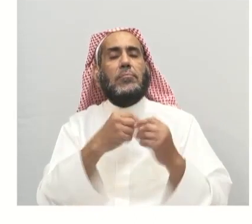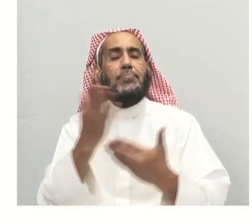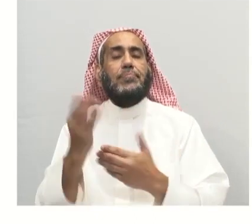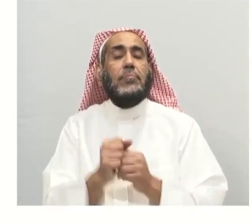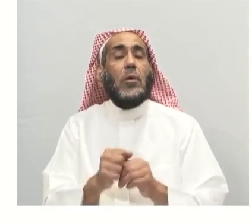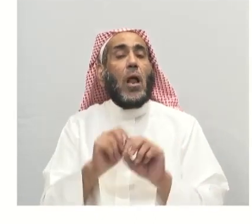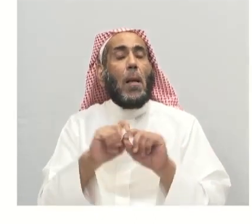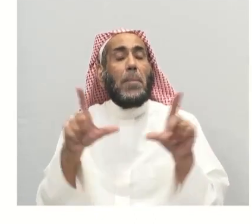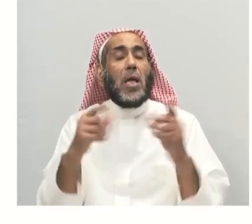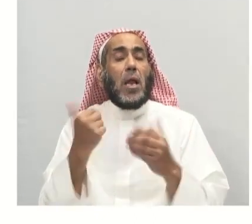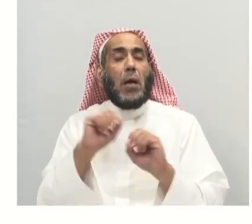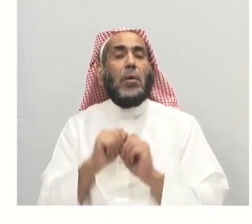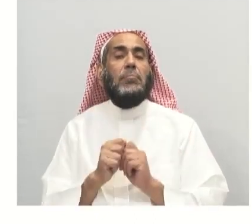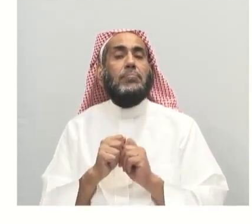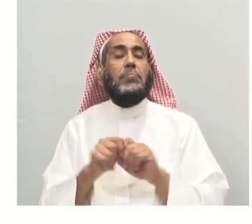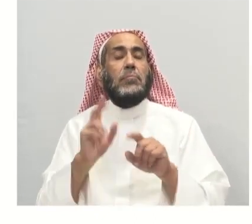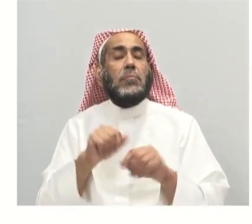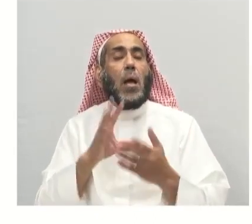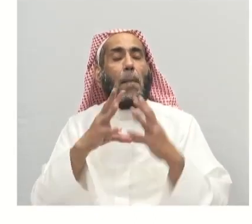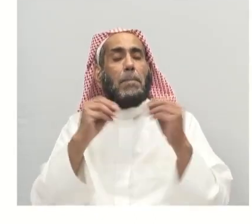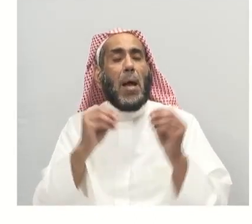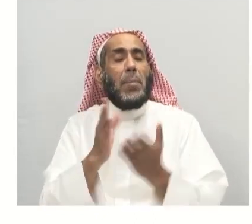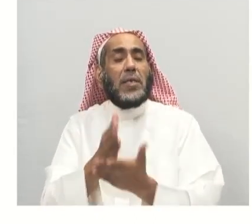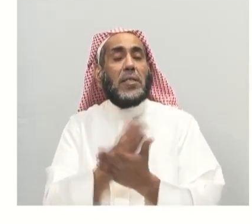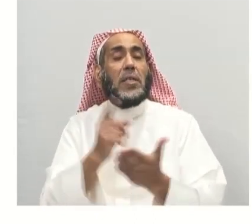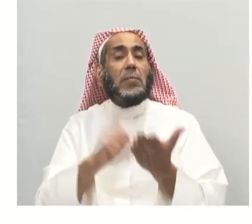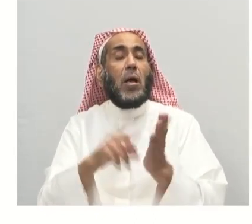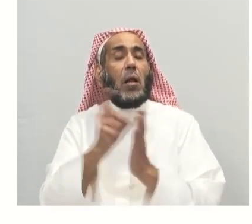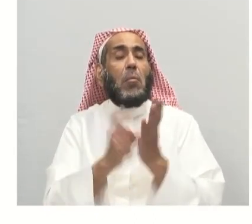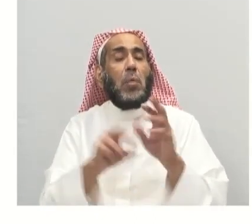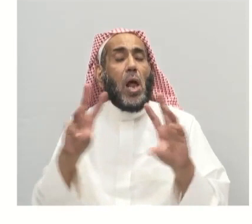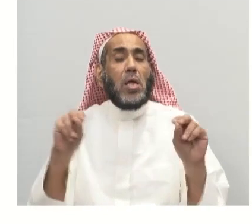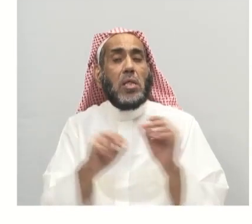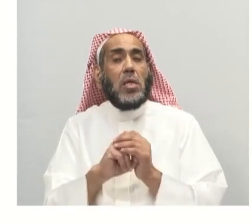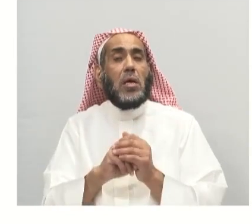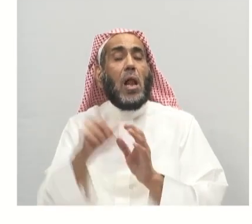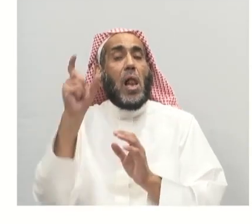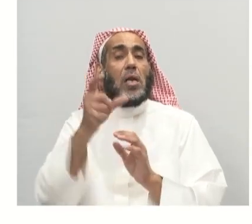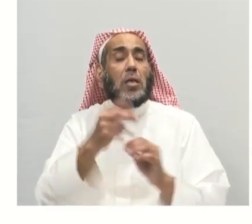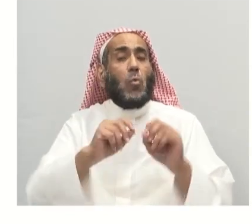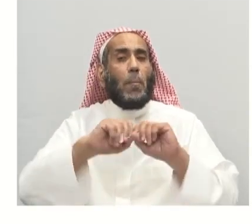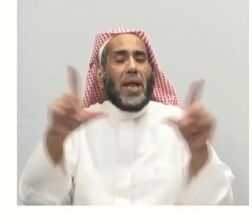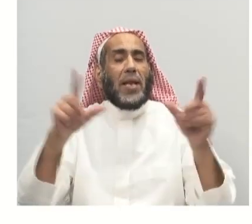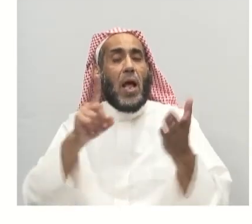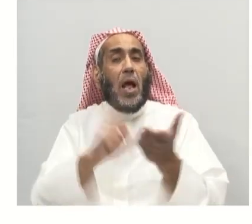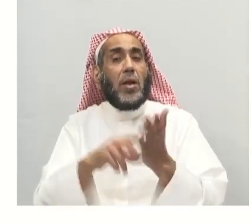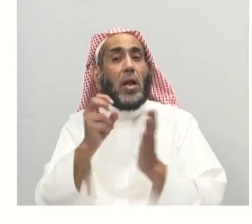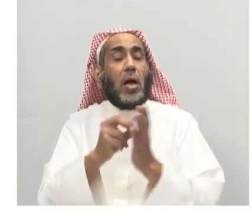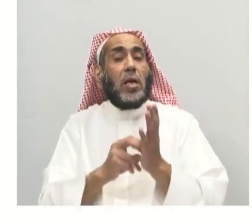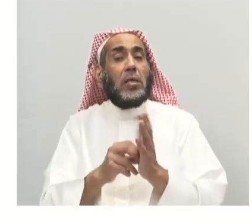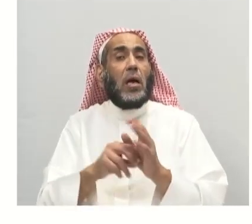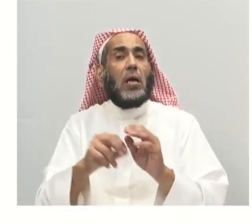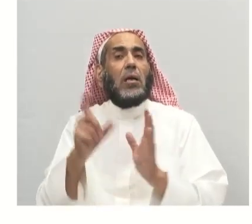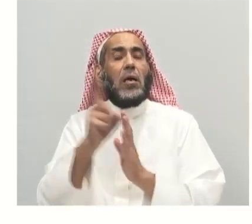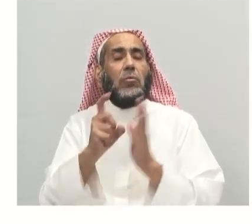هنا الان بينا قبل قليل انه ما معنى نطاق تطبيق القانون من حيث الاشخاص وبينا ان القاعده